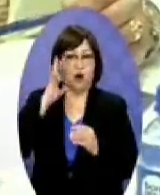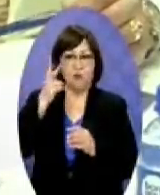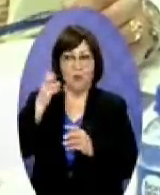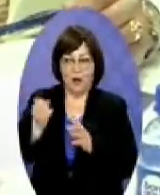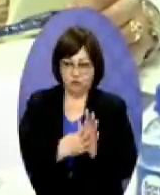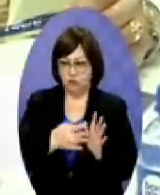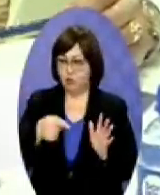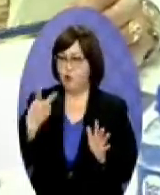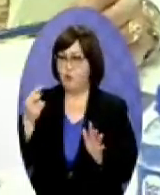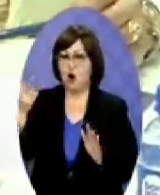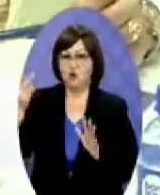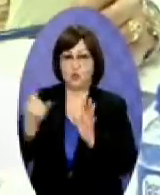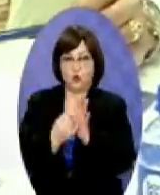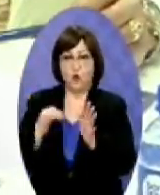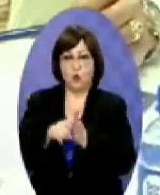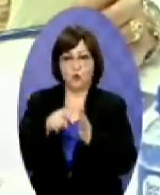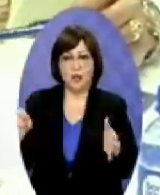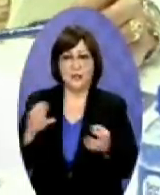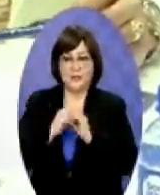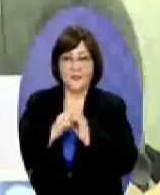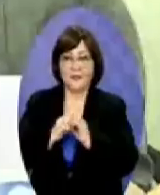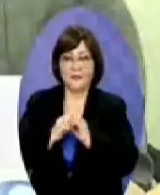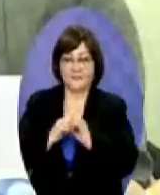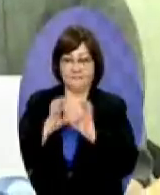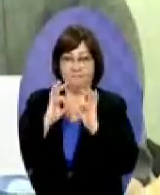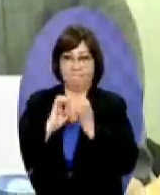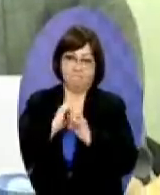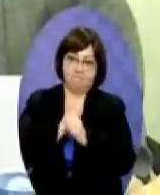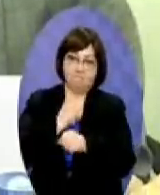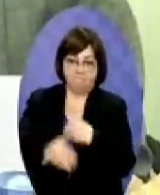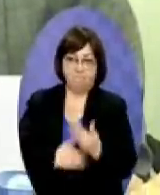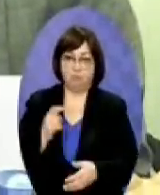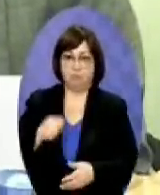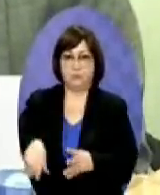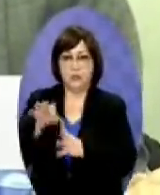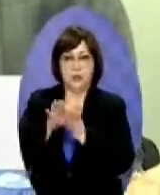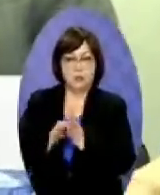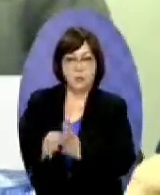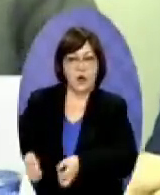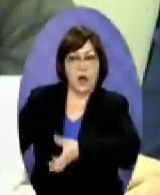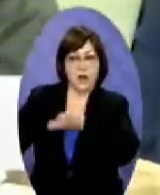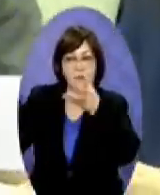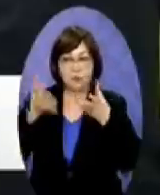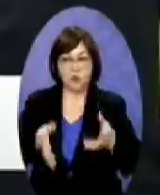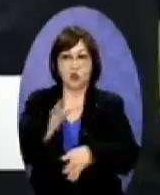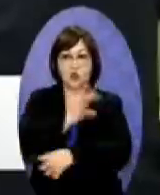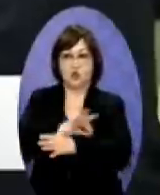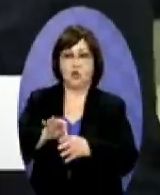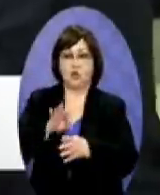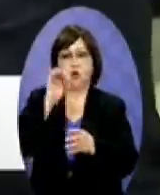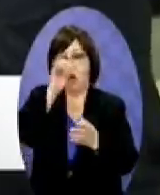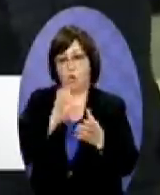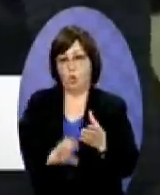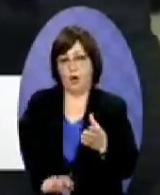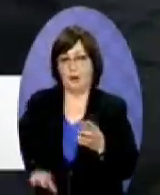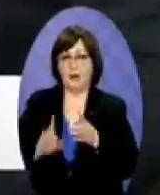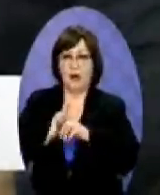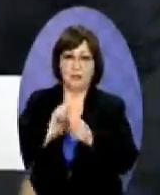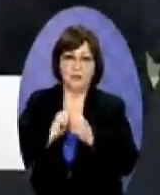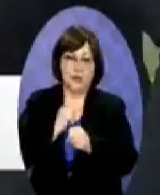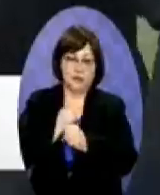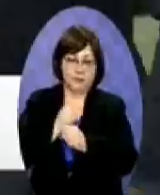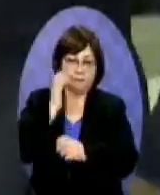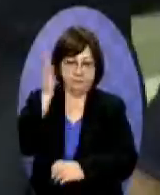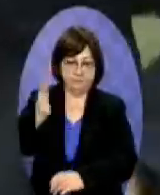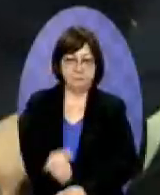2019-өөс 2026 он хүртэл хэрэгжүүлэх болно. Өнөөдрийн хилцүүлгээс гарсан асуудлыг төсөлдөө тусган ажиллах юм байна.